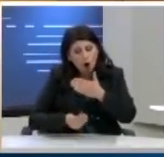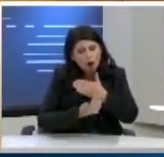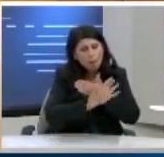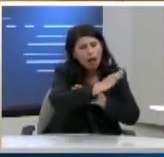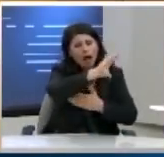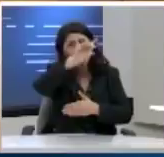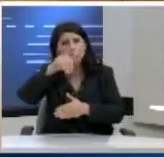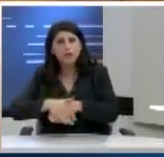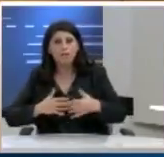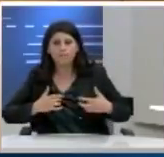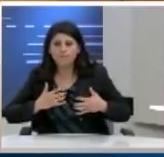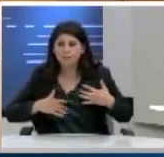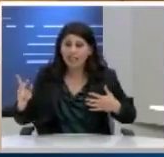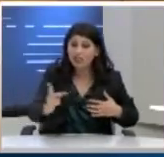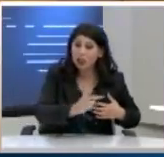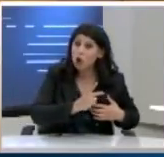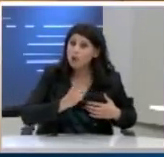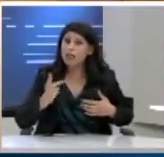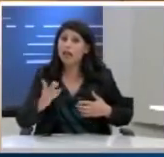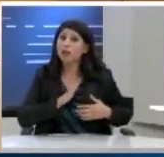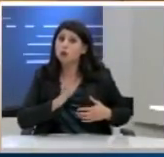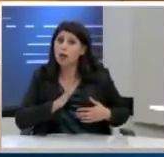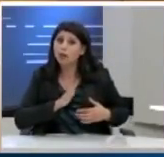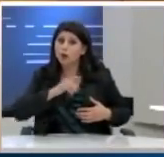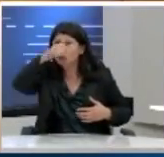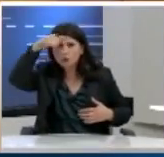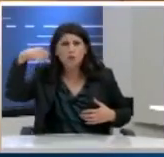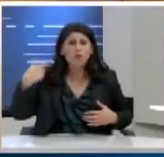ανησυχεί για την κοινωνία, για τους ανθρώπους του Μόχθου,